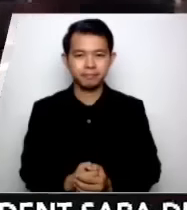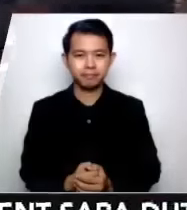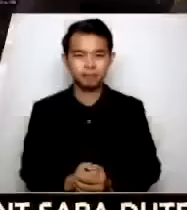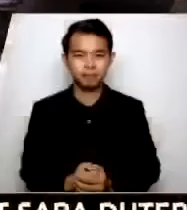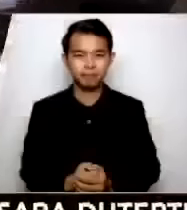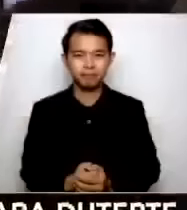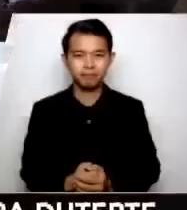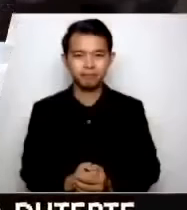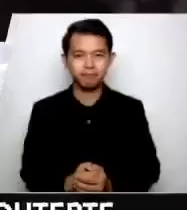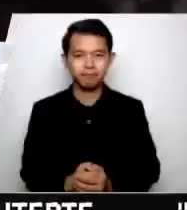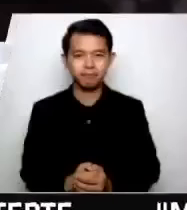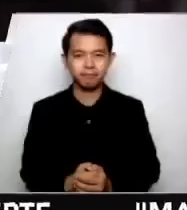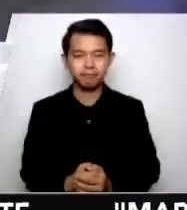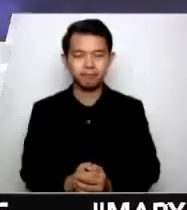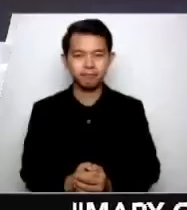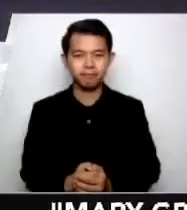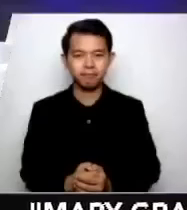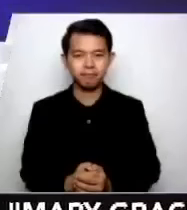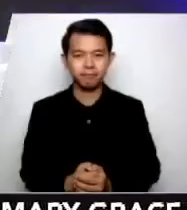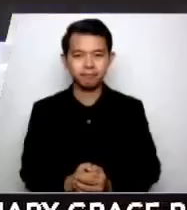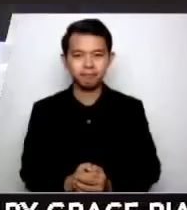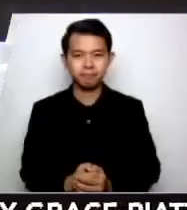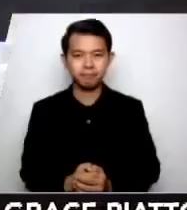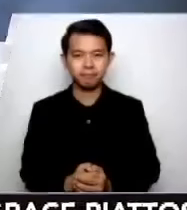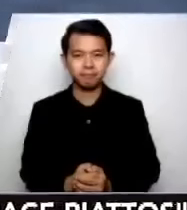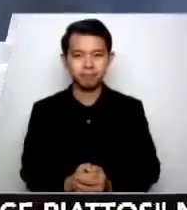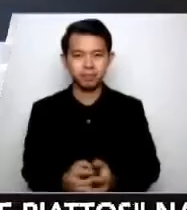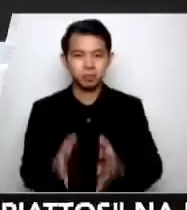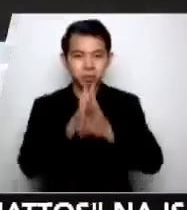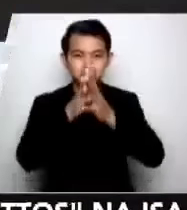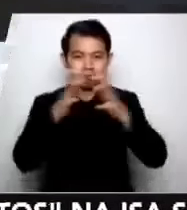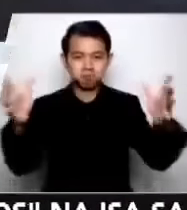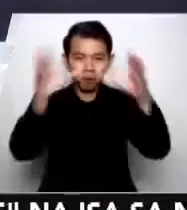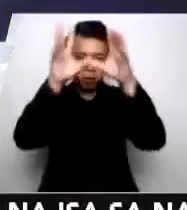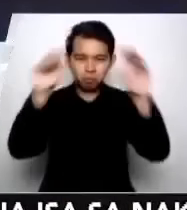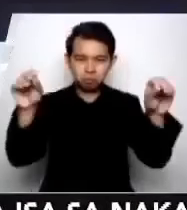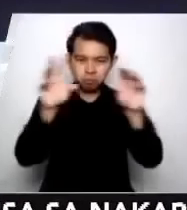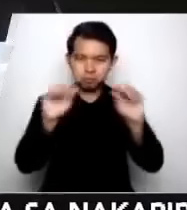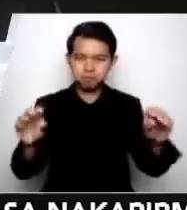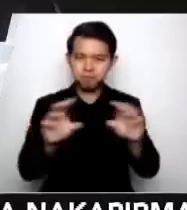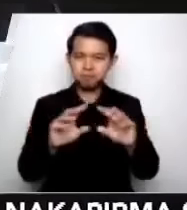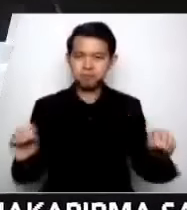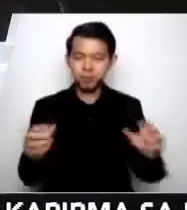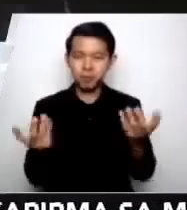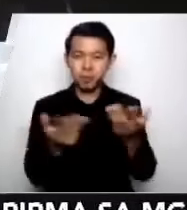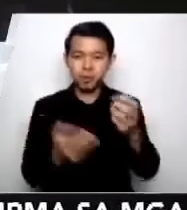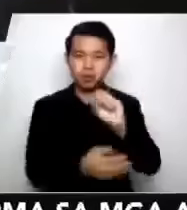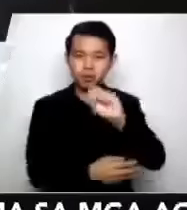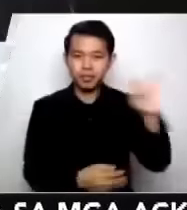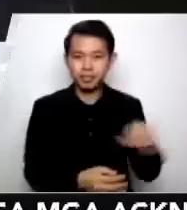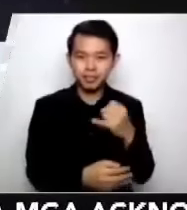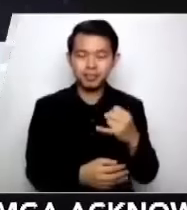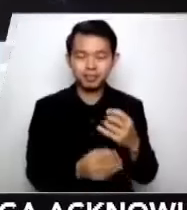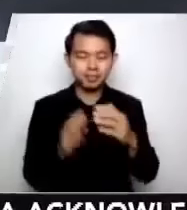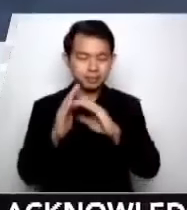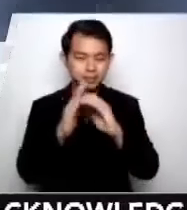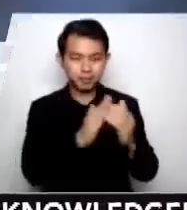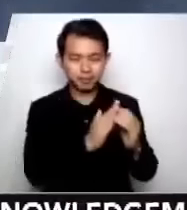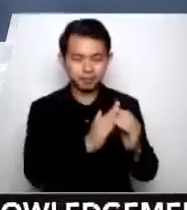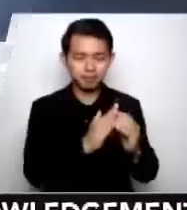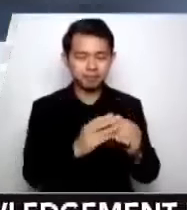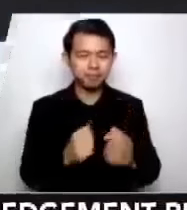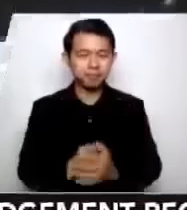Pinailawan na ang 35 talampahang Christmas tree sa San Juan City. Gawa yan sa kawayan at abaka, swak sa temang